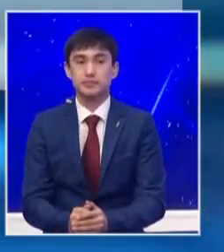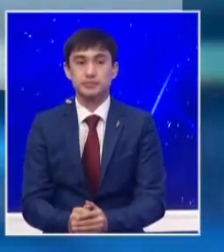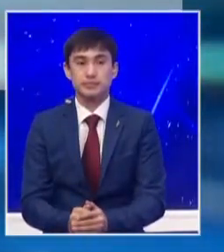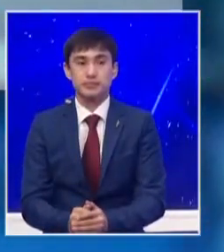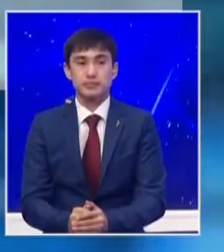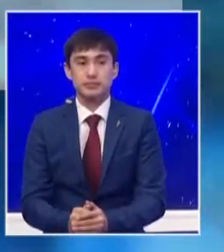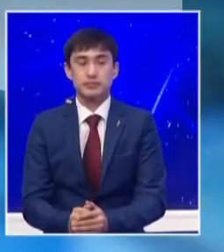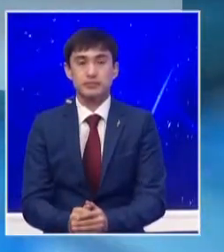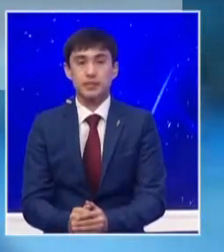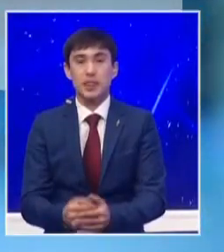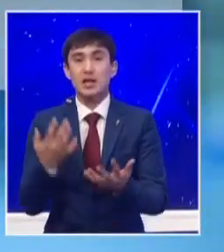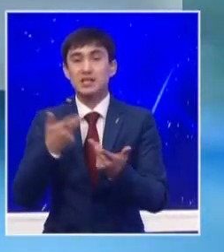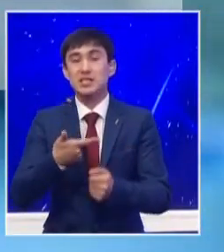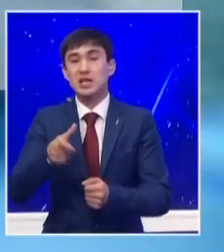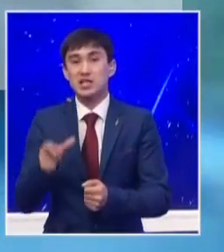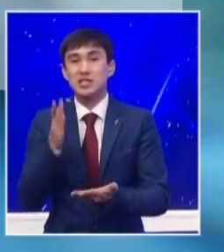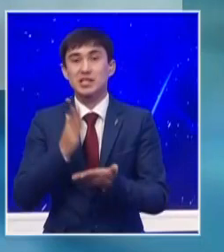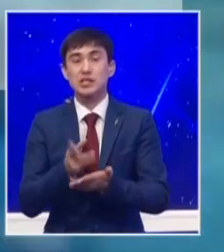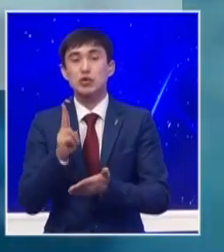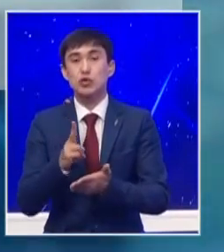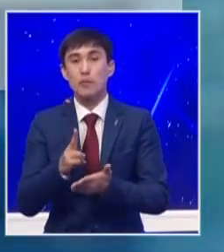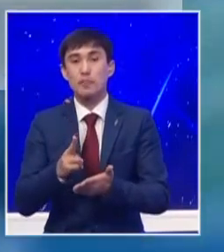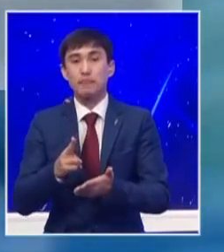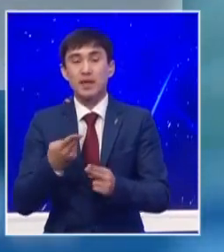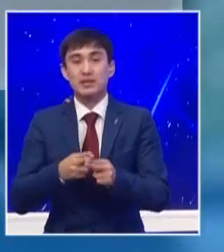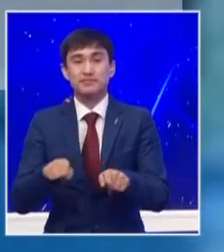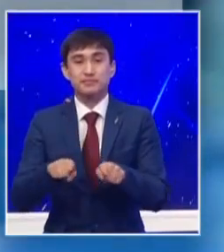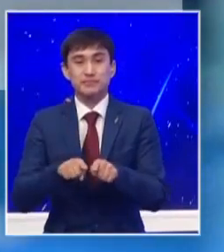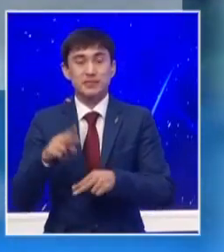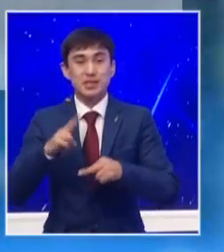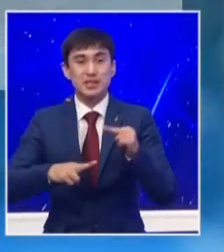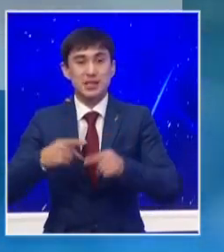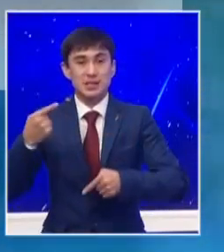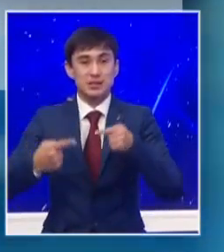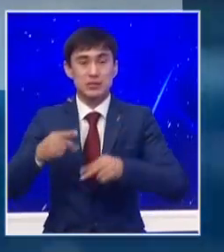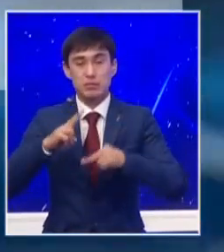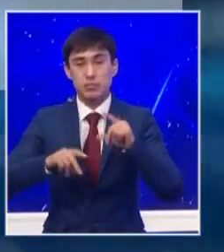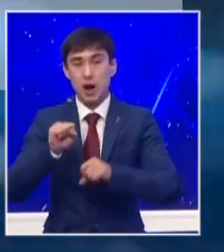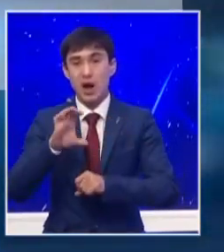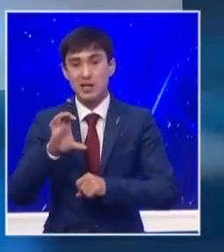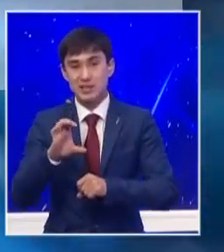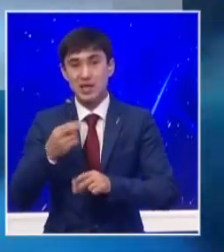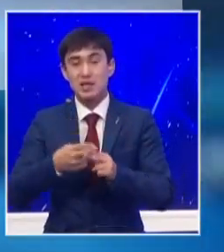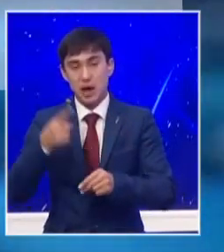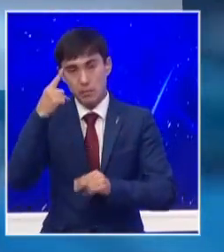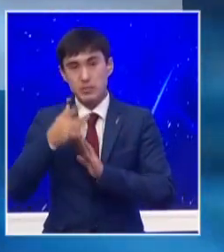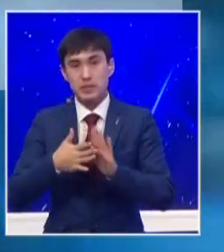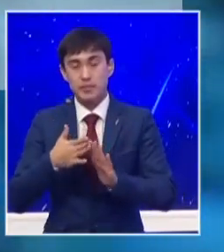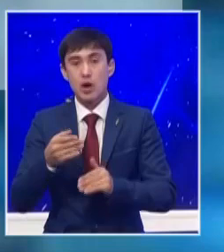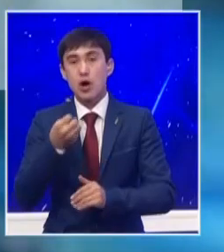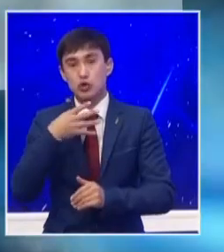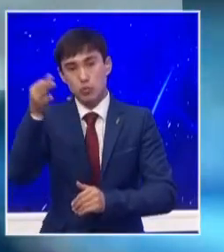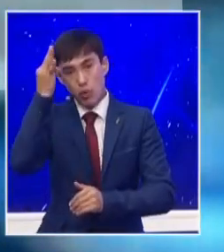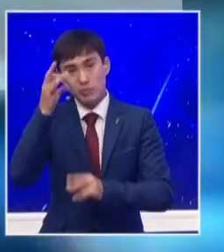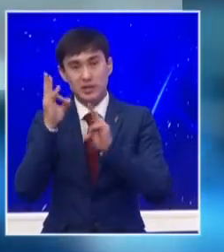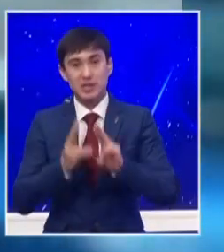соображений среди граждан есть те кто критически относится к строительству АЭС это вполне объяснимо многие хорошо помнят